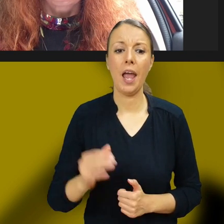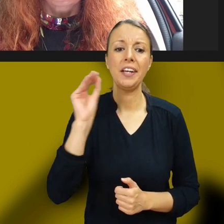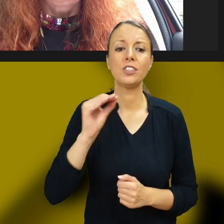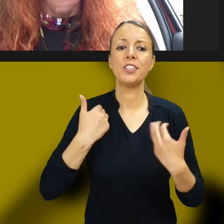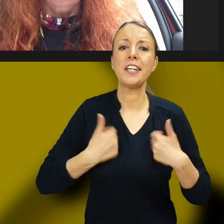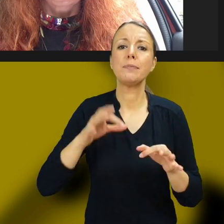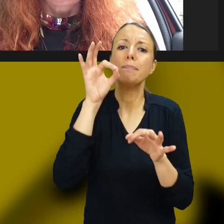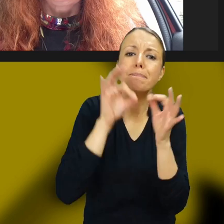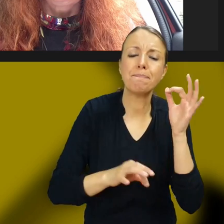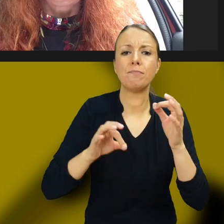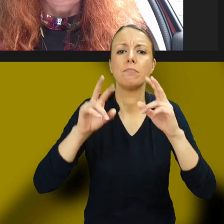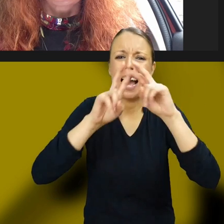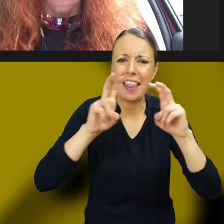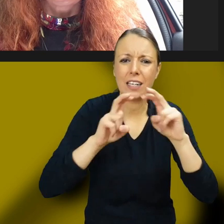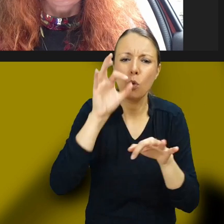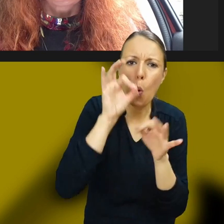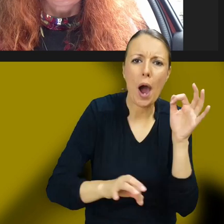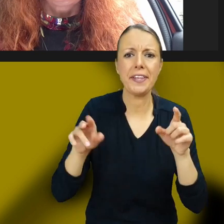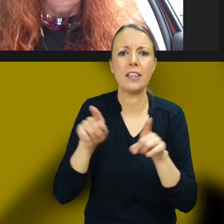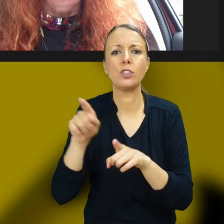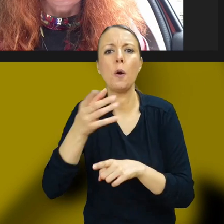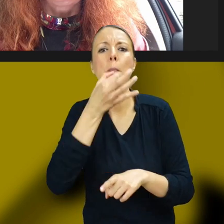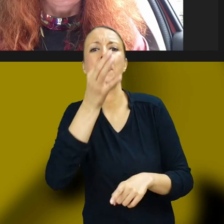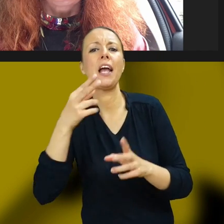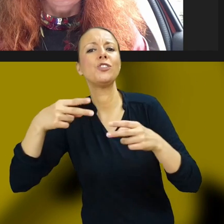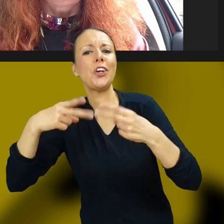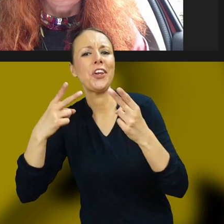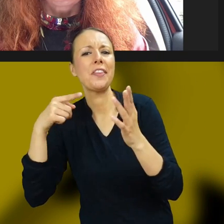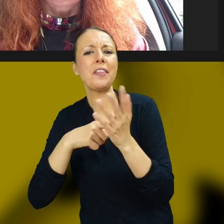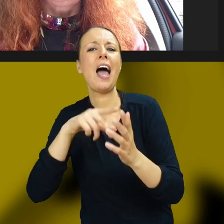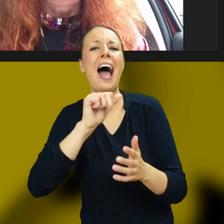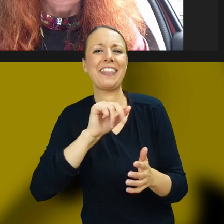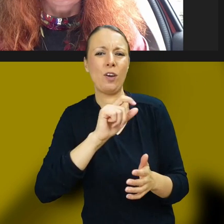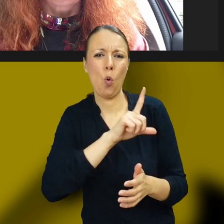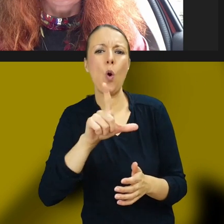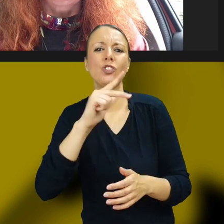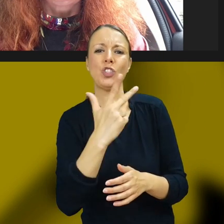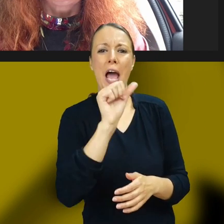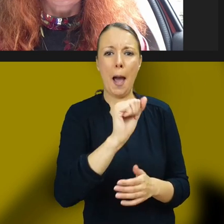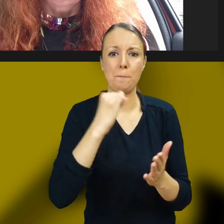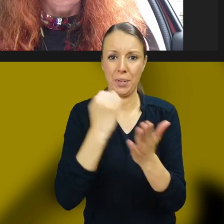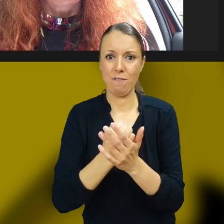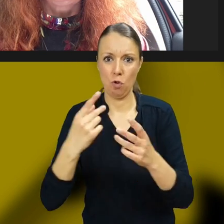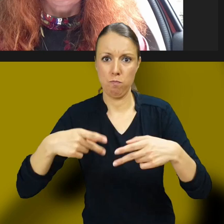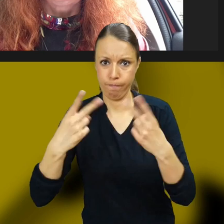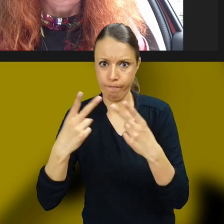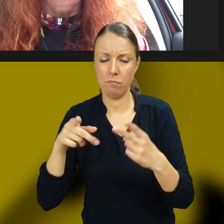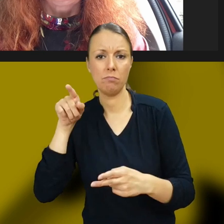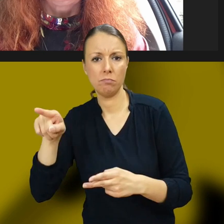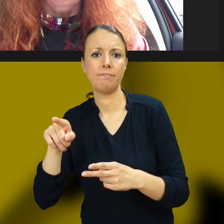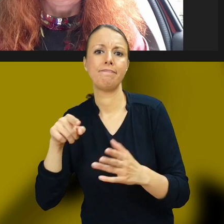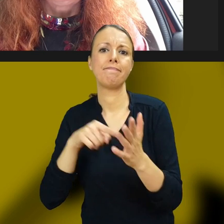próby kanalizowania pytań dziennikarskich przez pryzmat artykułu 3a prawa prasowego, czyli wpychanie tego w dostęp do